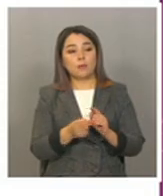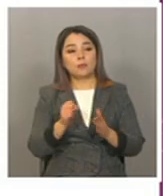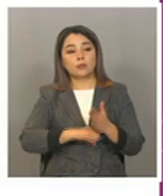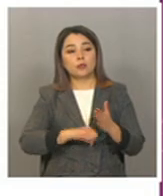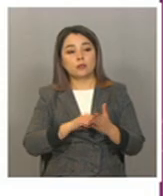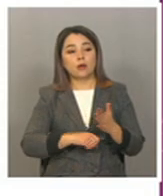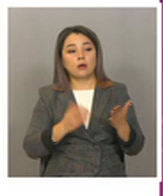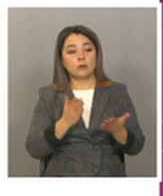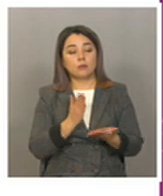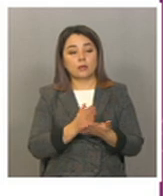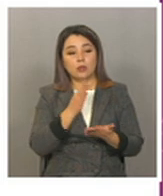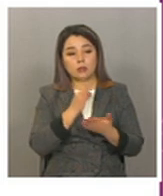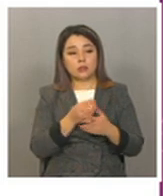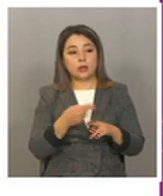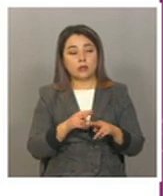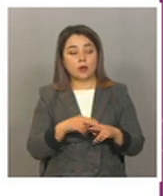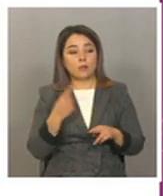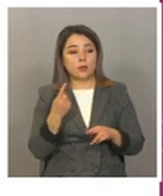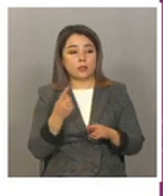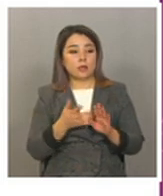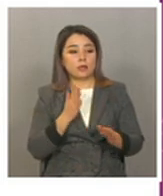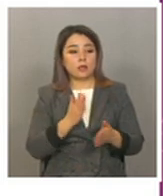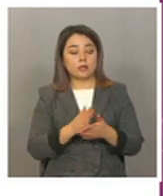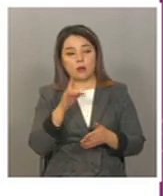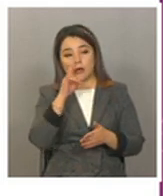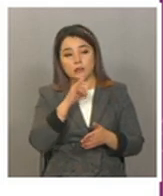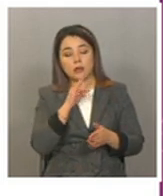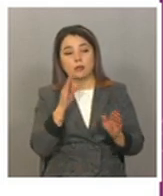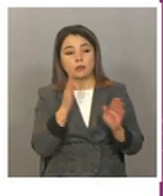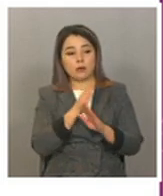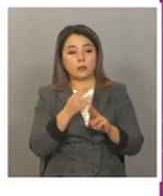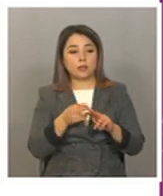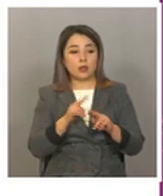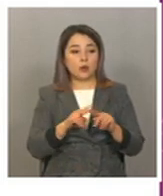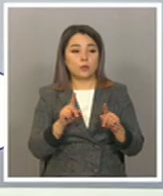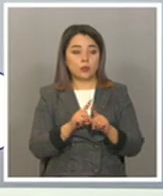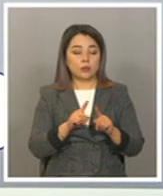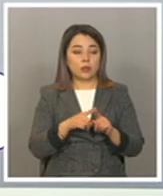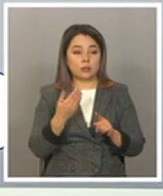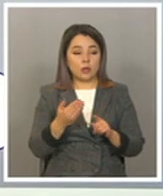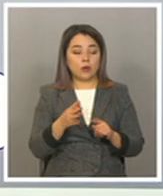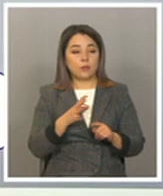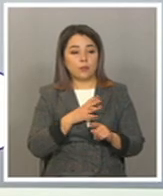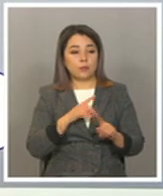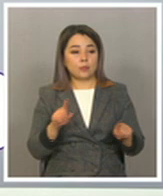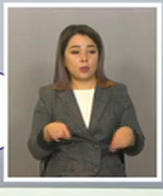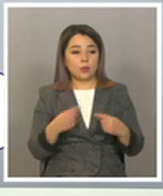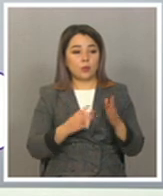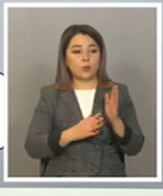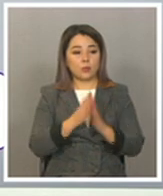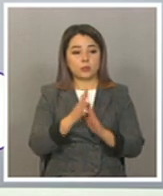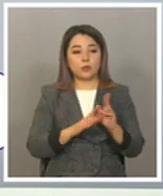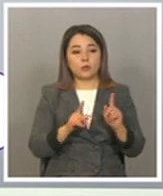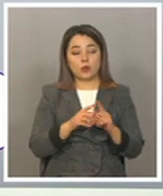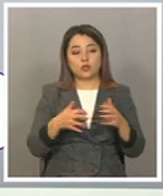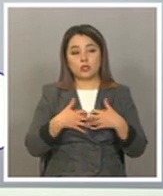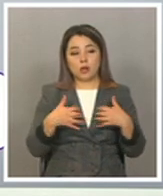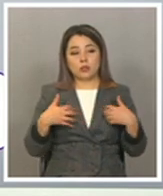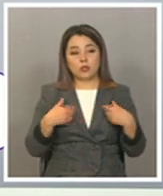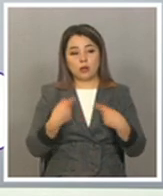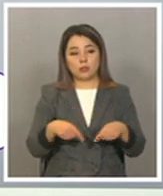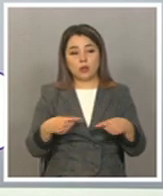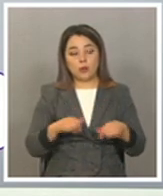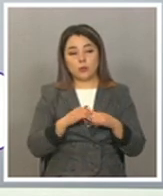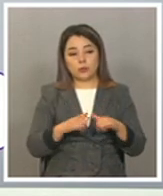мүмкін? Бірінші кезекте Қазақстан табиғатының алуан түрлі болуы, ондағы өсімдіктер жамылғысы мен жануарлардың әркелкі болуы